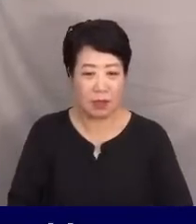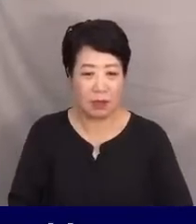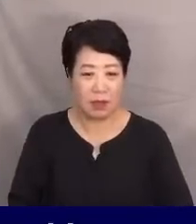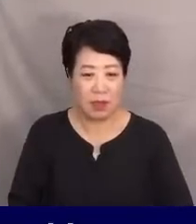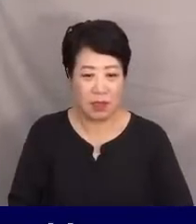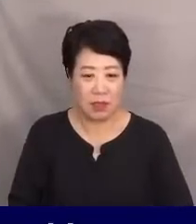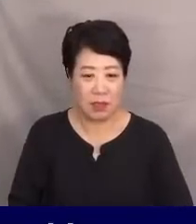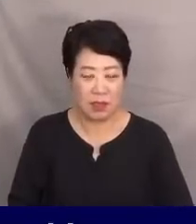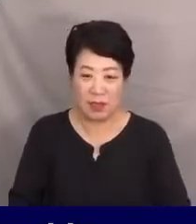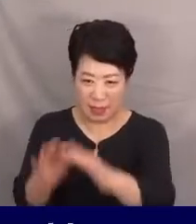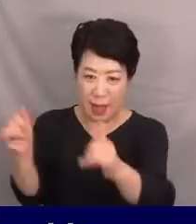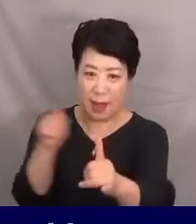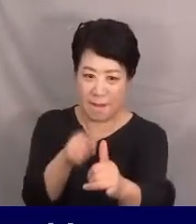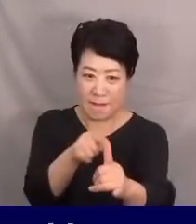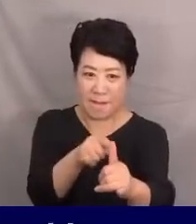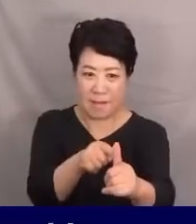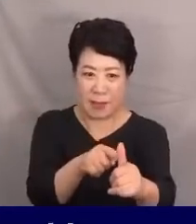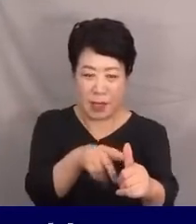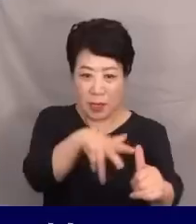인간은